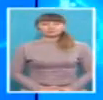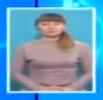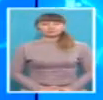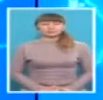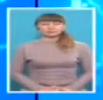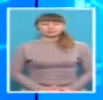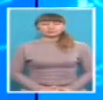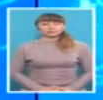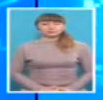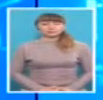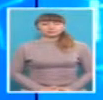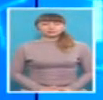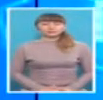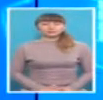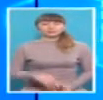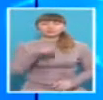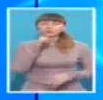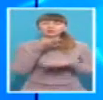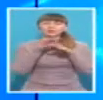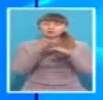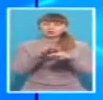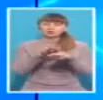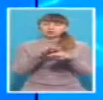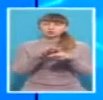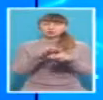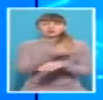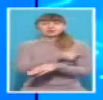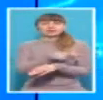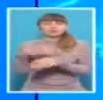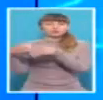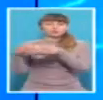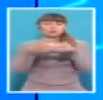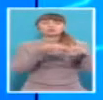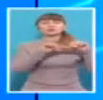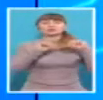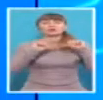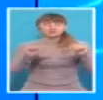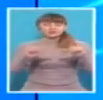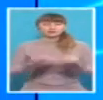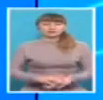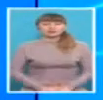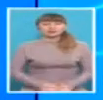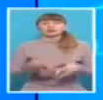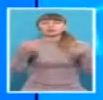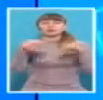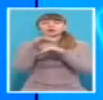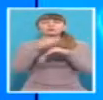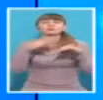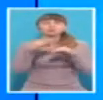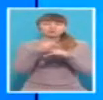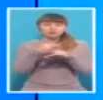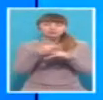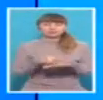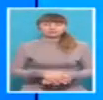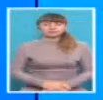Қостанайда Қазақстан Республикасы парламенті мәжілісінің аграрлық комитетінің көшпелі отырысы өтті. Онда агроөнеркәсіп кешенді дамыту бойынша